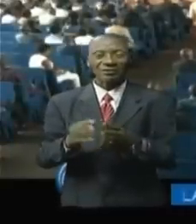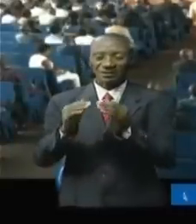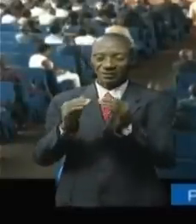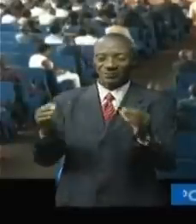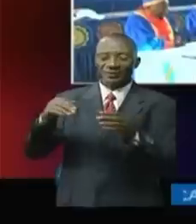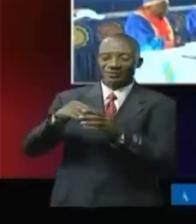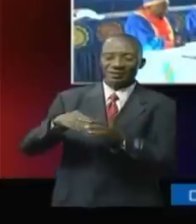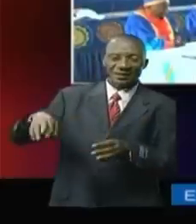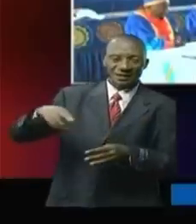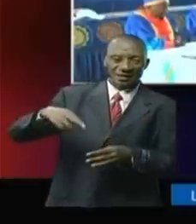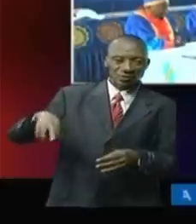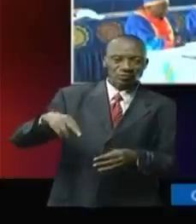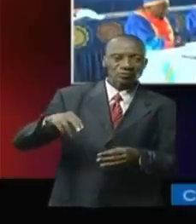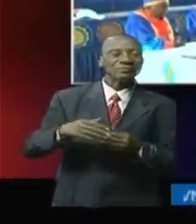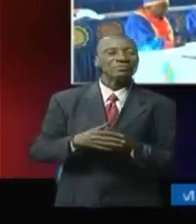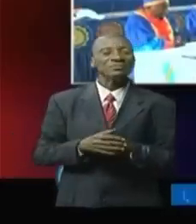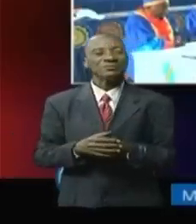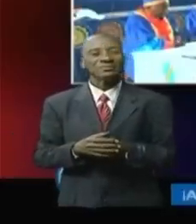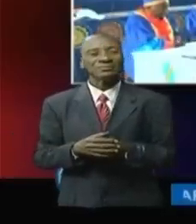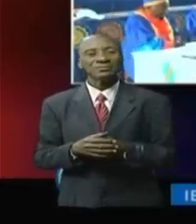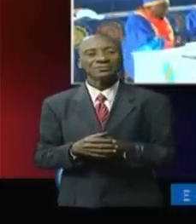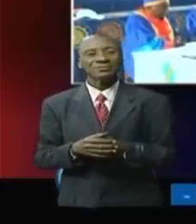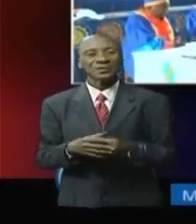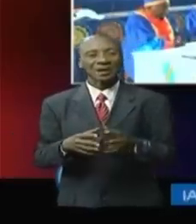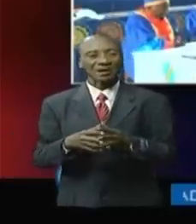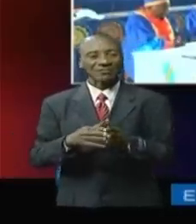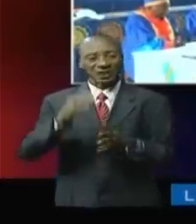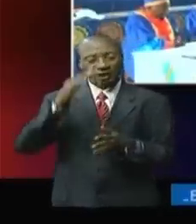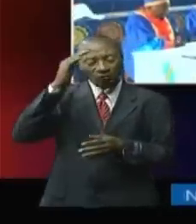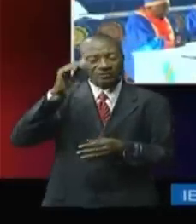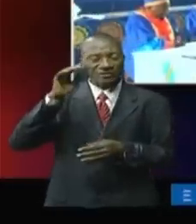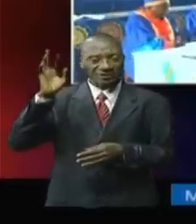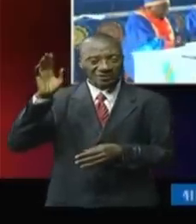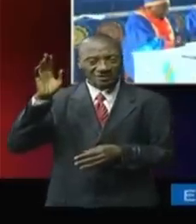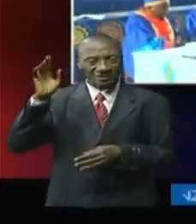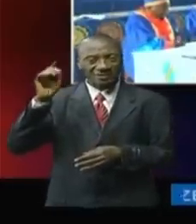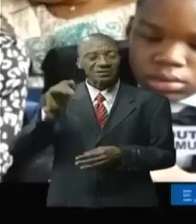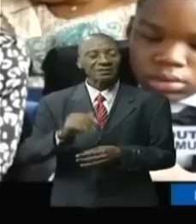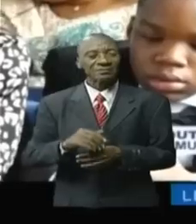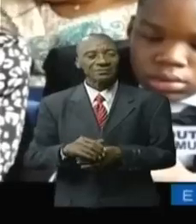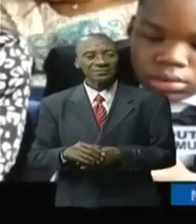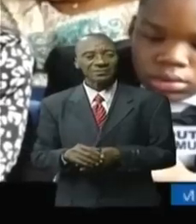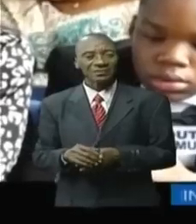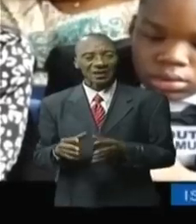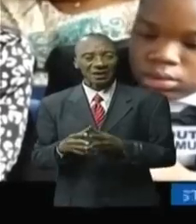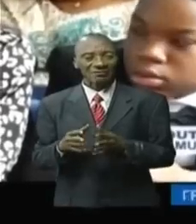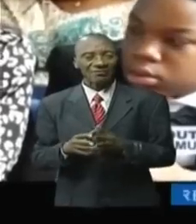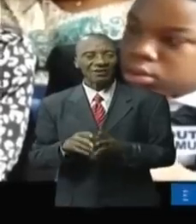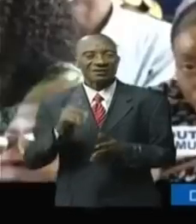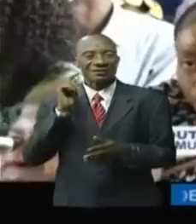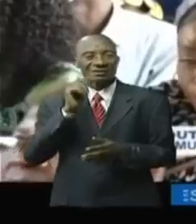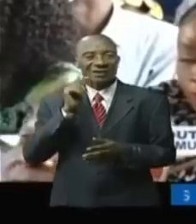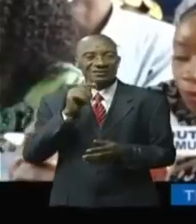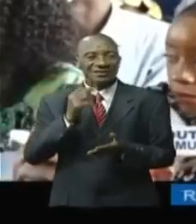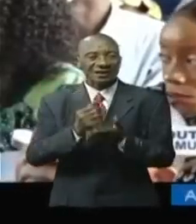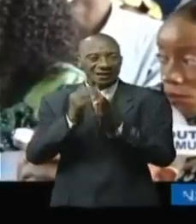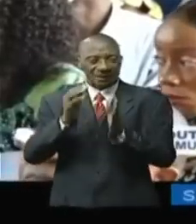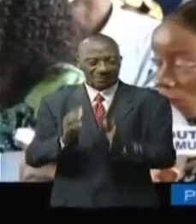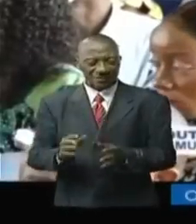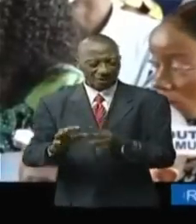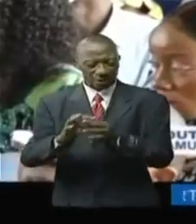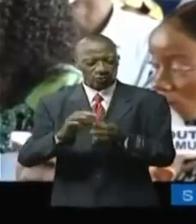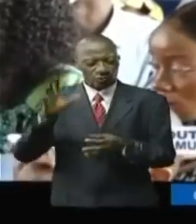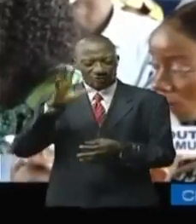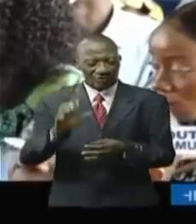jury composé d'éminences grises de l'université de Kinshasa, l'ancien ambassadeur de la RDC à l'Union africaine, le chef